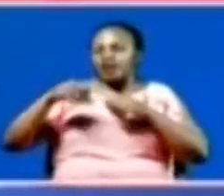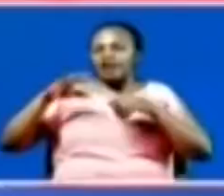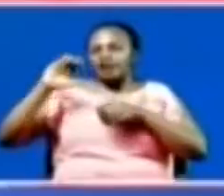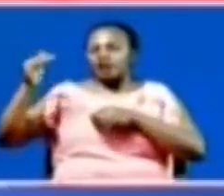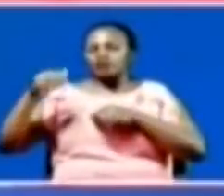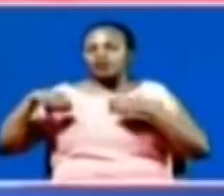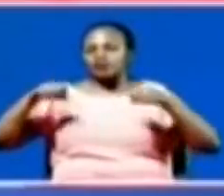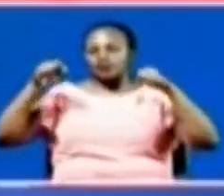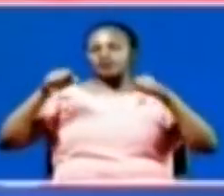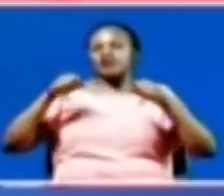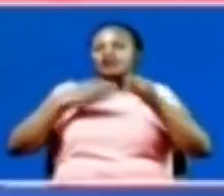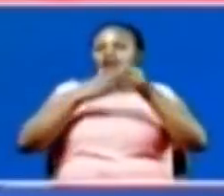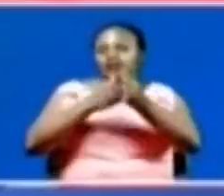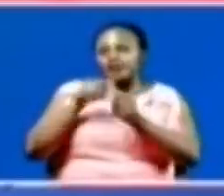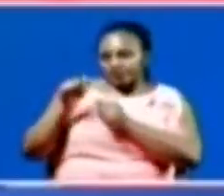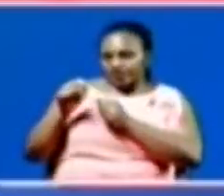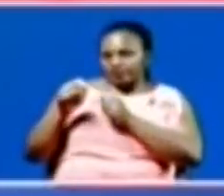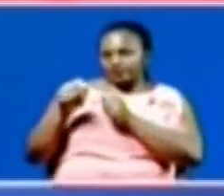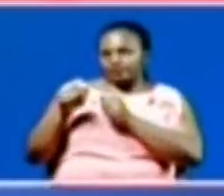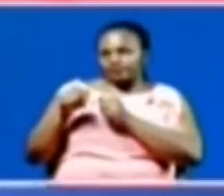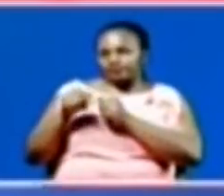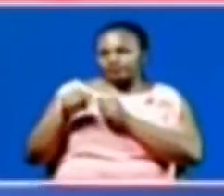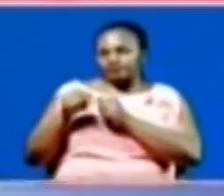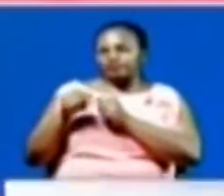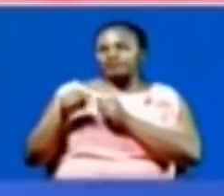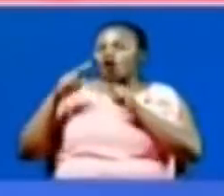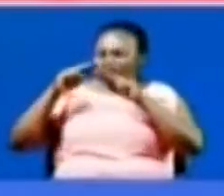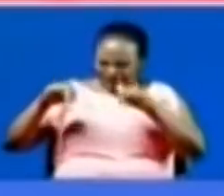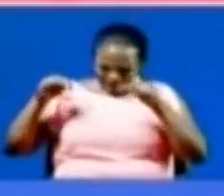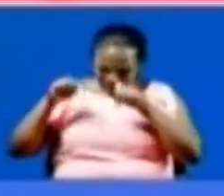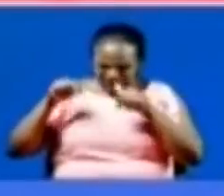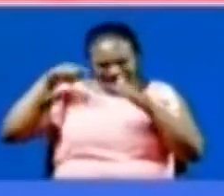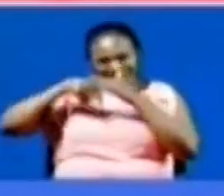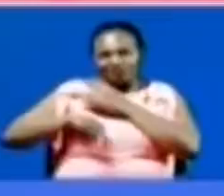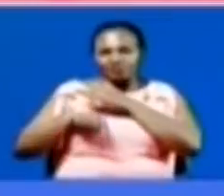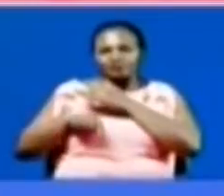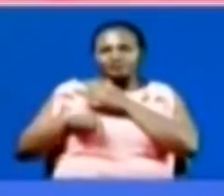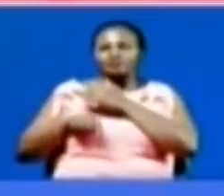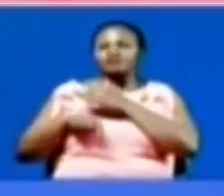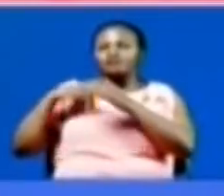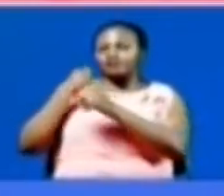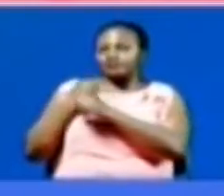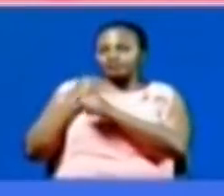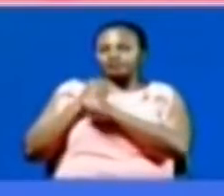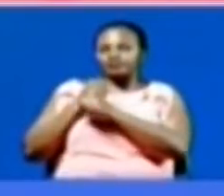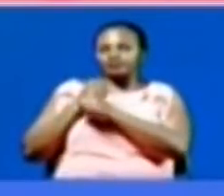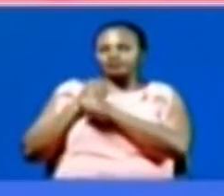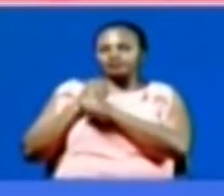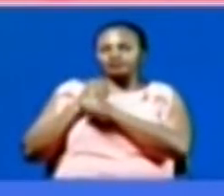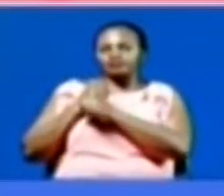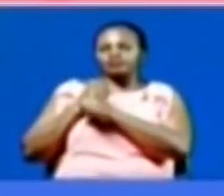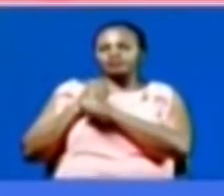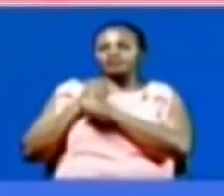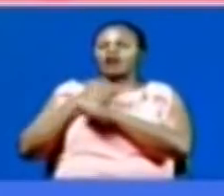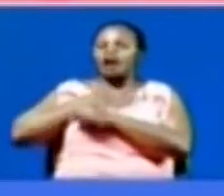county ndiye anaongoza huo uchunguzi. Uchunguzi wa kina utafanywa. So